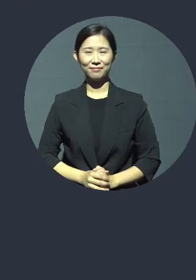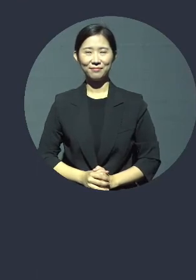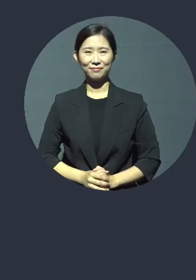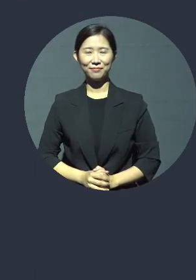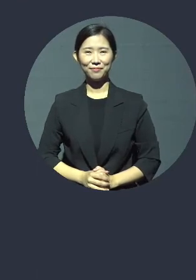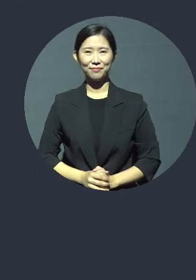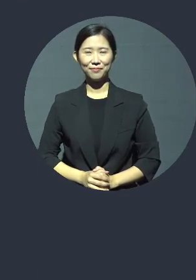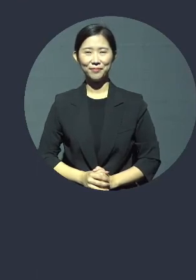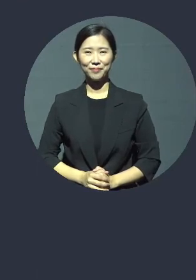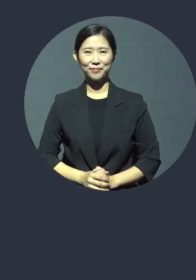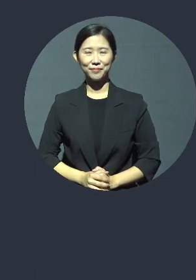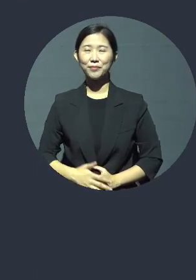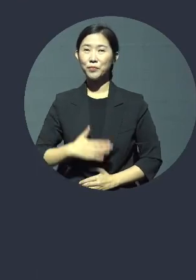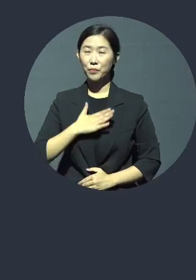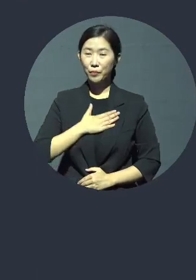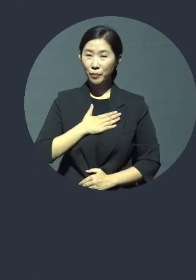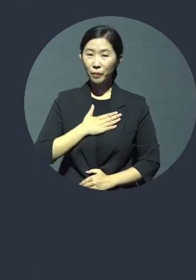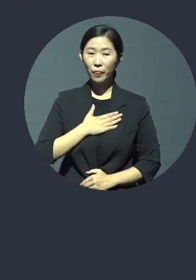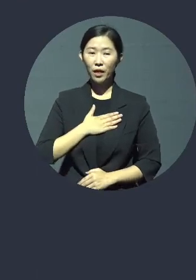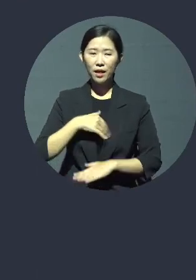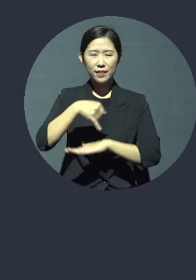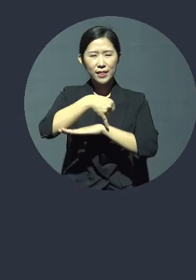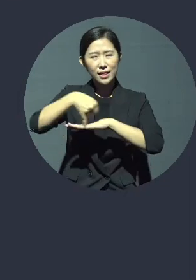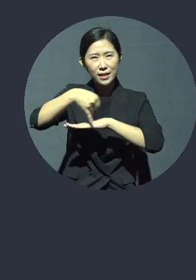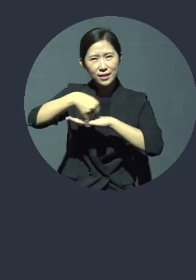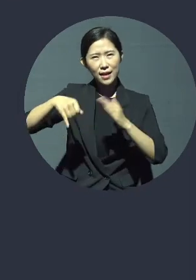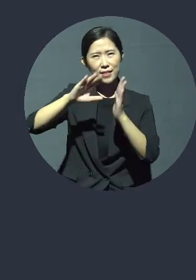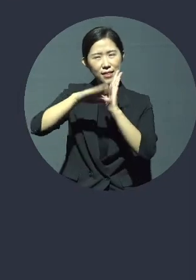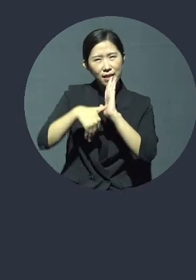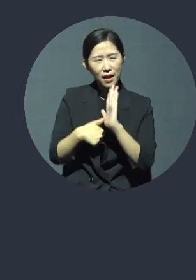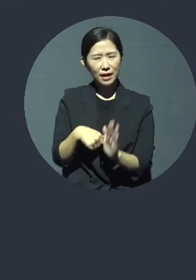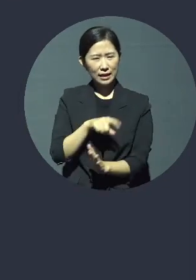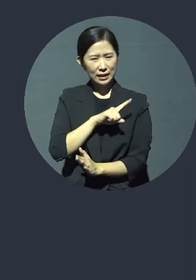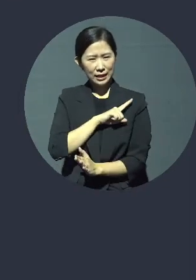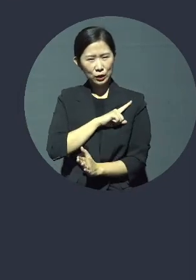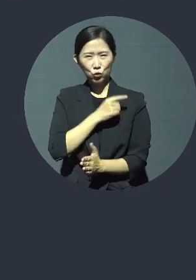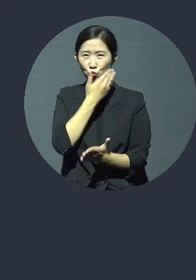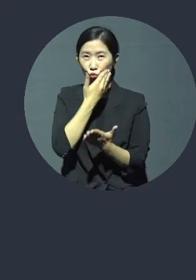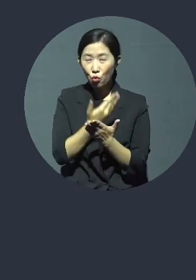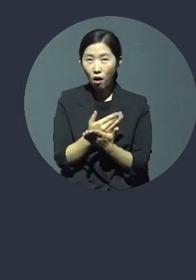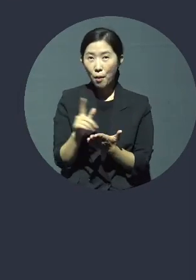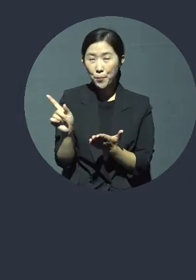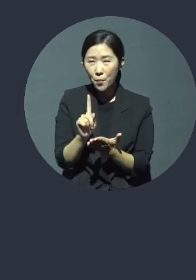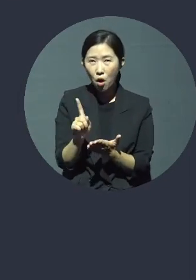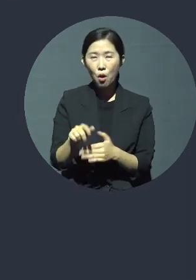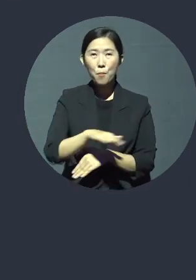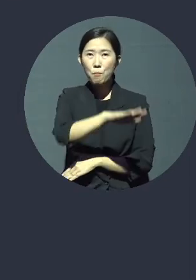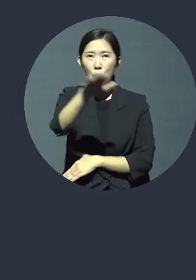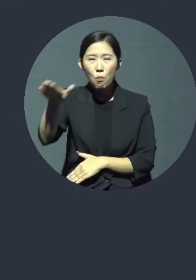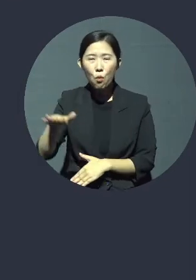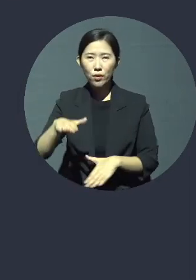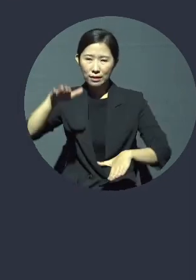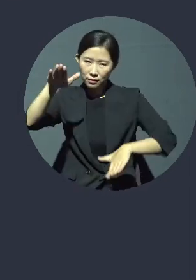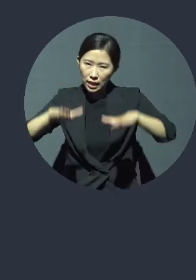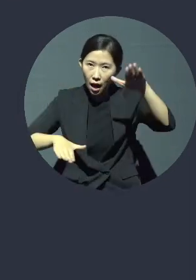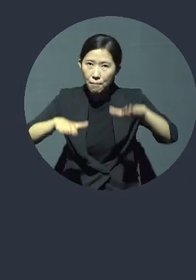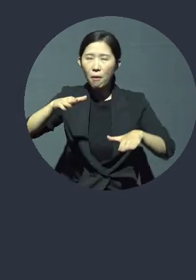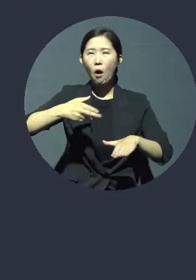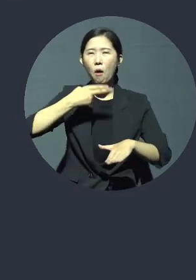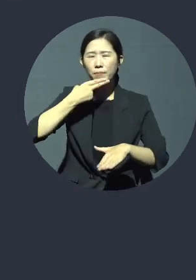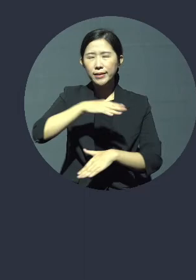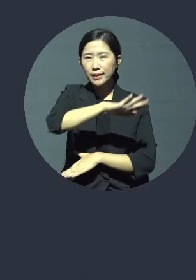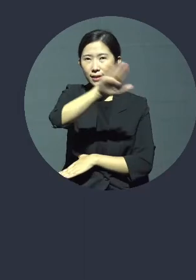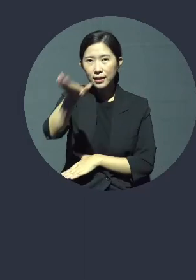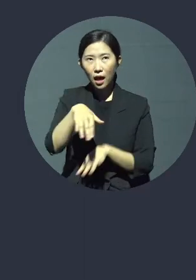저희가 서스테이너블 디자인과 더불어서 대단히 중요하게 늘 고민하는 것은 모두를 차별 없이 포용하는 인클루시브